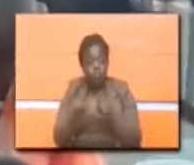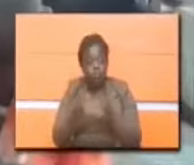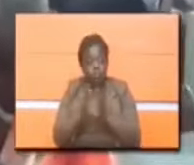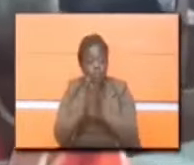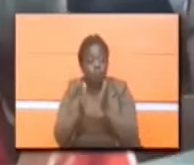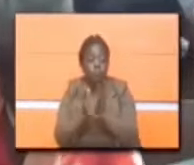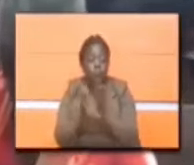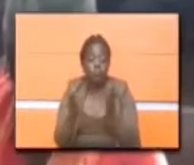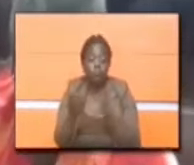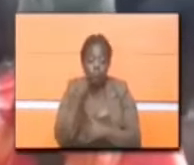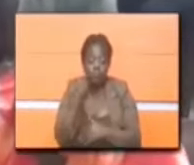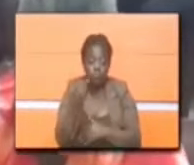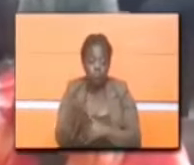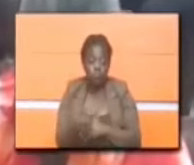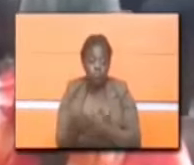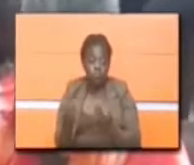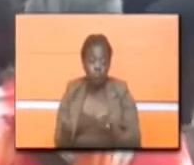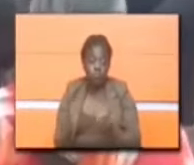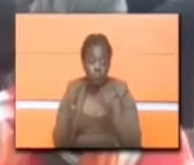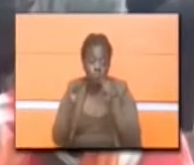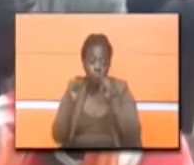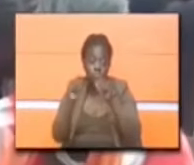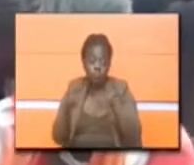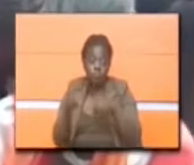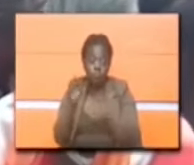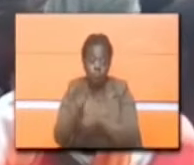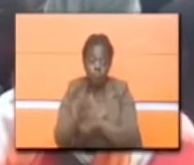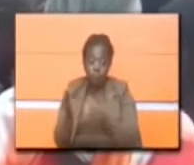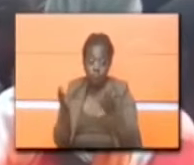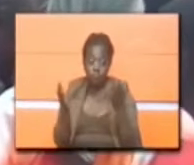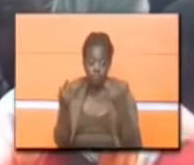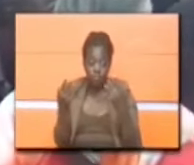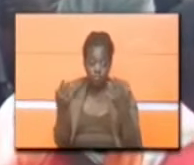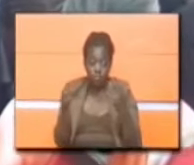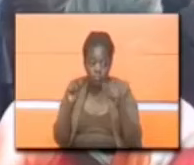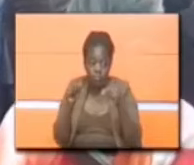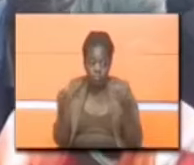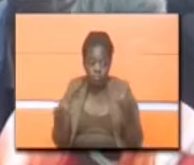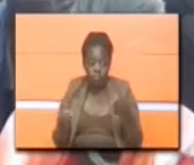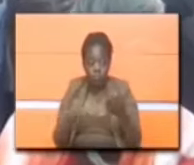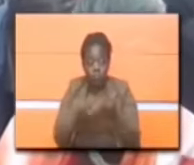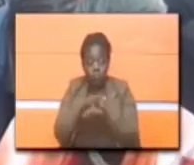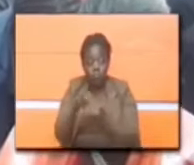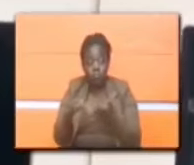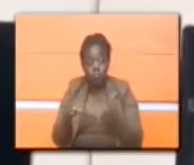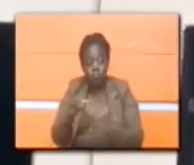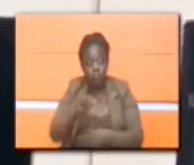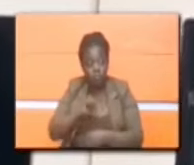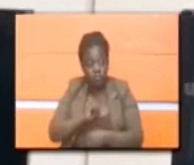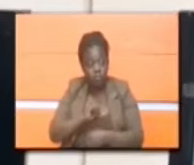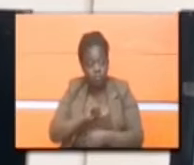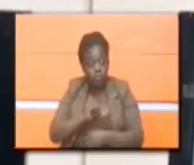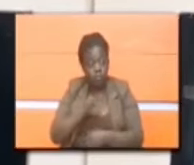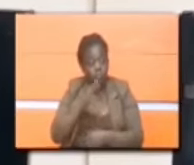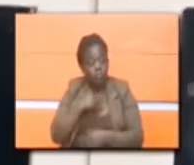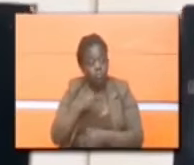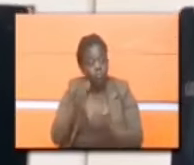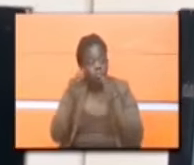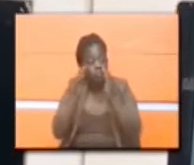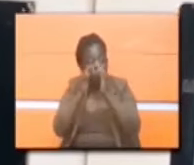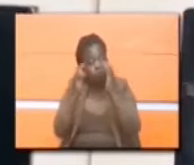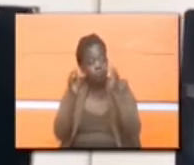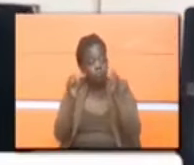byalambuludde bagamba nti babadde bazze kuwa Kereziya kiwandiiko so si kutabula mukolo gwa kugata. Twagala